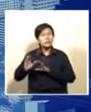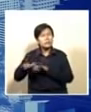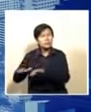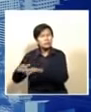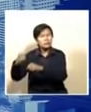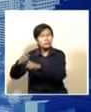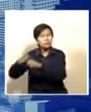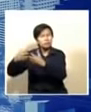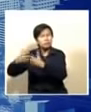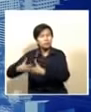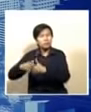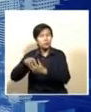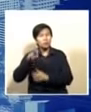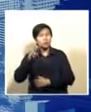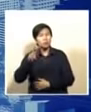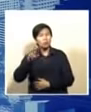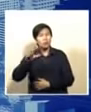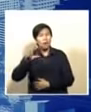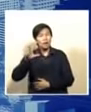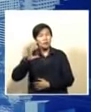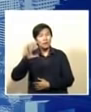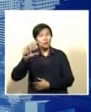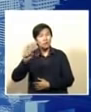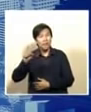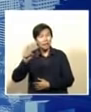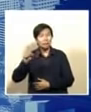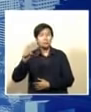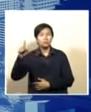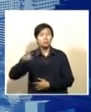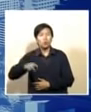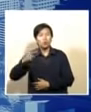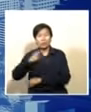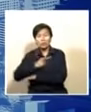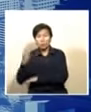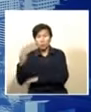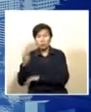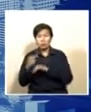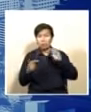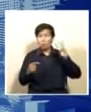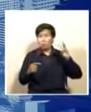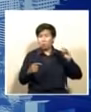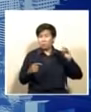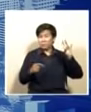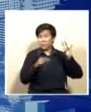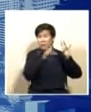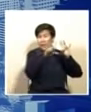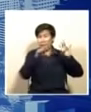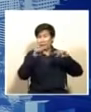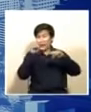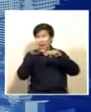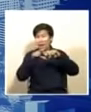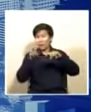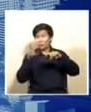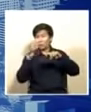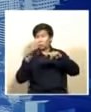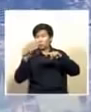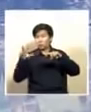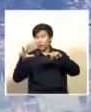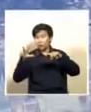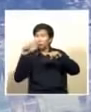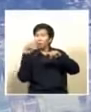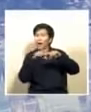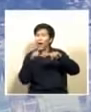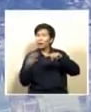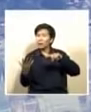ภคอย่างอื่นเช่นสบู่ยาสีฟันซึ่งเราซื้อมาหลอดหนึ่งเราใช้ได้เป็นเดือนหรือหลอดหนึ่งใช้ได้ 3-4 คนทั้งบ้านแต่หน้ากากอนามัย